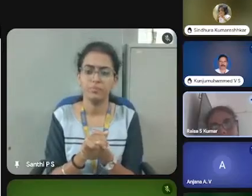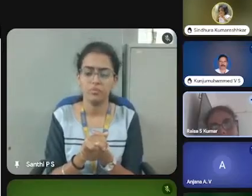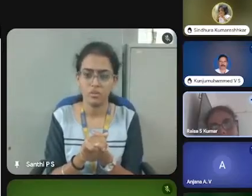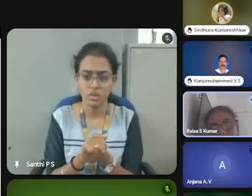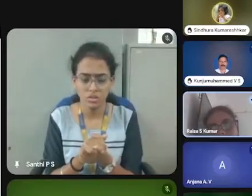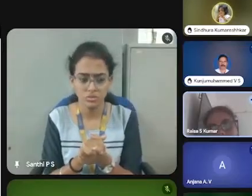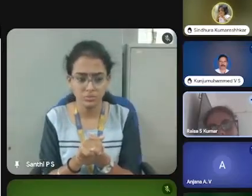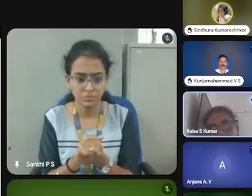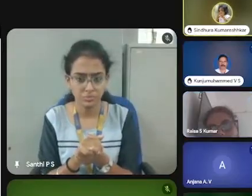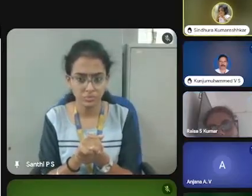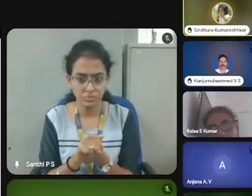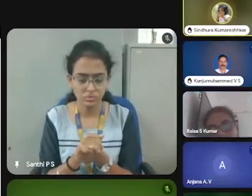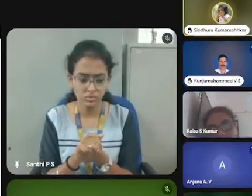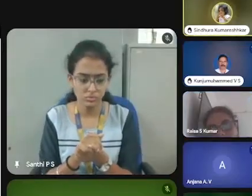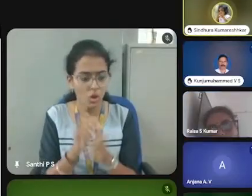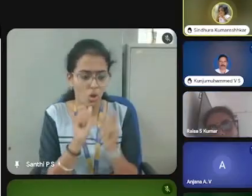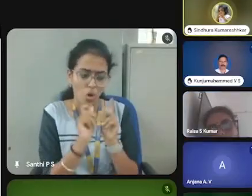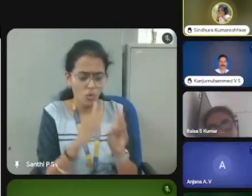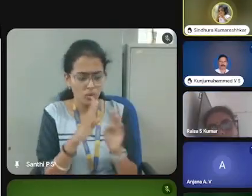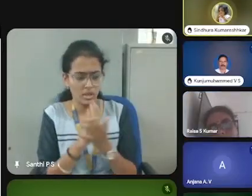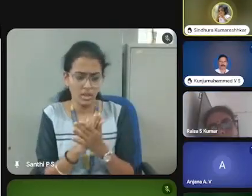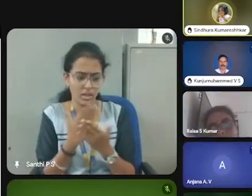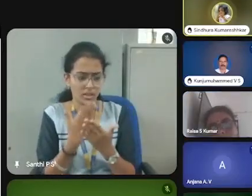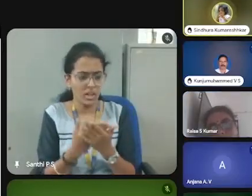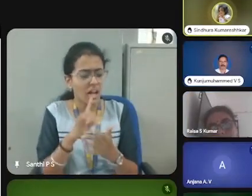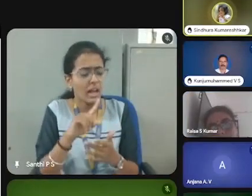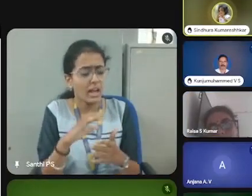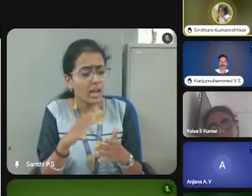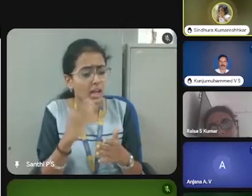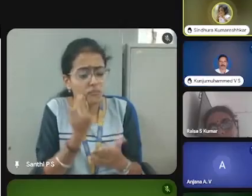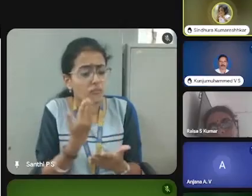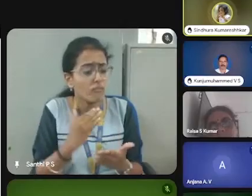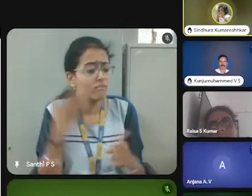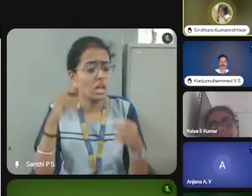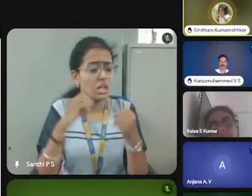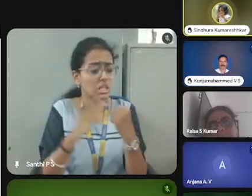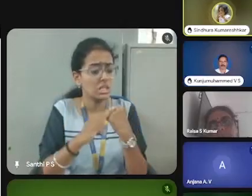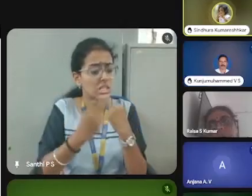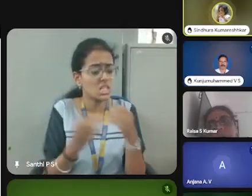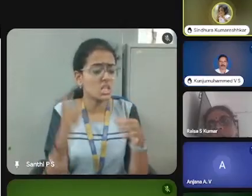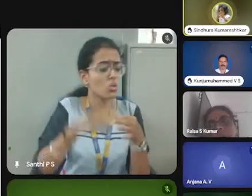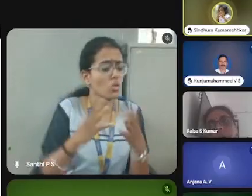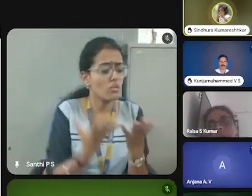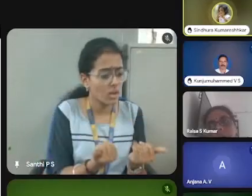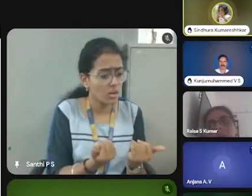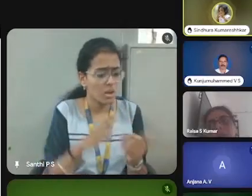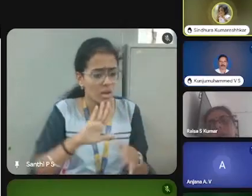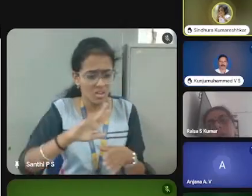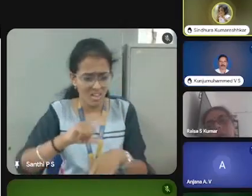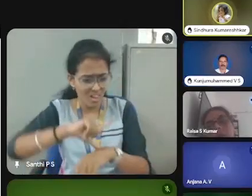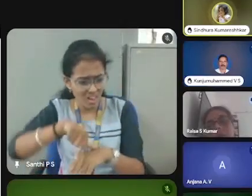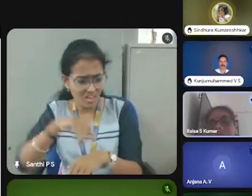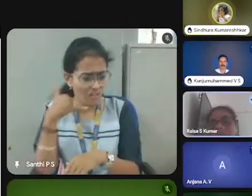മാം. ഓക്കെ മാം, അങ്ങനെയാണെങ്കിൽ ഞാൻ എന്നത്തേക്ക് വരണം, എന്ന് ദിവസം അത് പിന്നെ വിളിച്ച് അപ്പോയിന്റ്മെന്റ് എടുത്താൽ